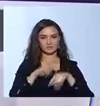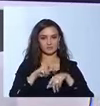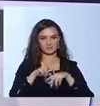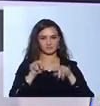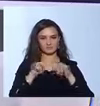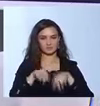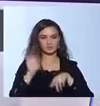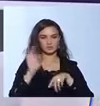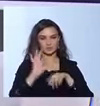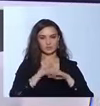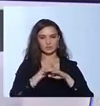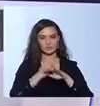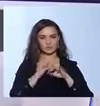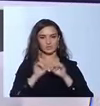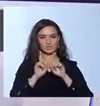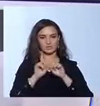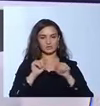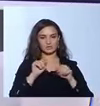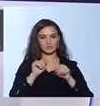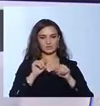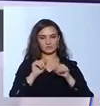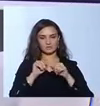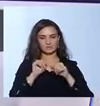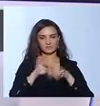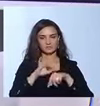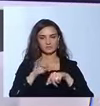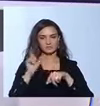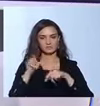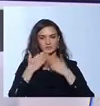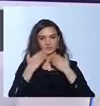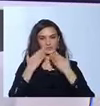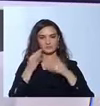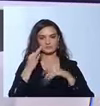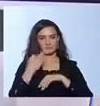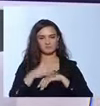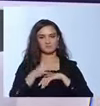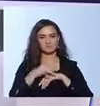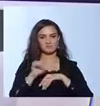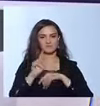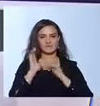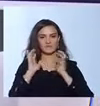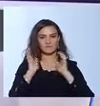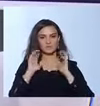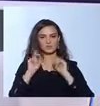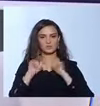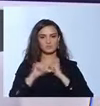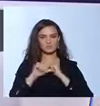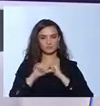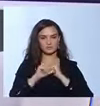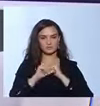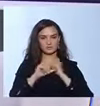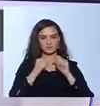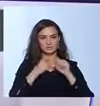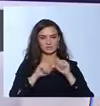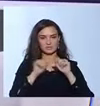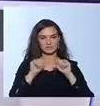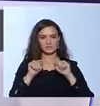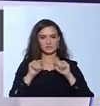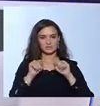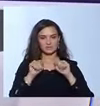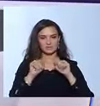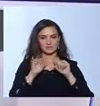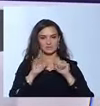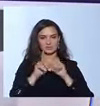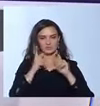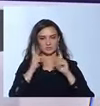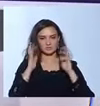ექიმიც. ხშირად არის ესეთი, ეს რეკავს პაციენტი, კითხულობს თმამცივა და რითი დავიბანო, რას მიხჭევთ, ანუ რაღაც ისე უყურებენ